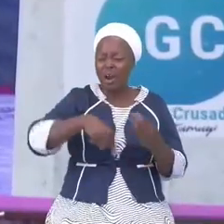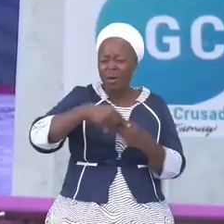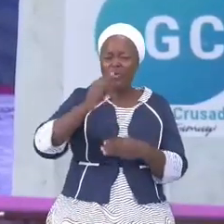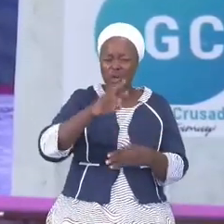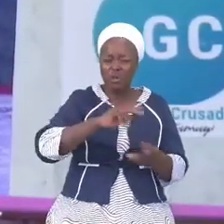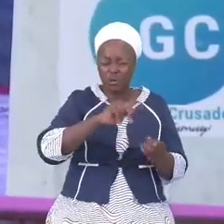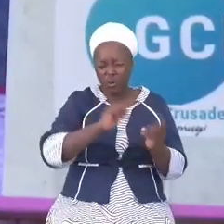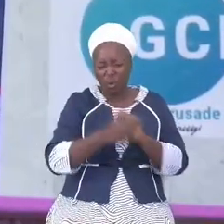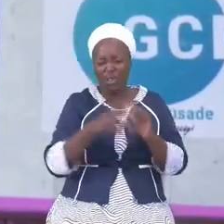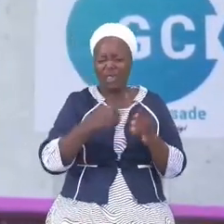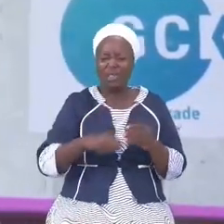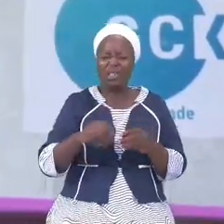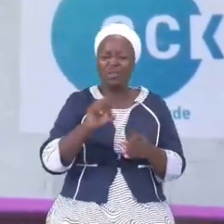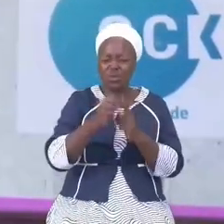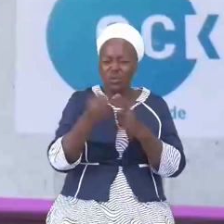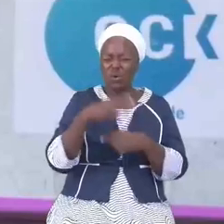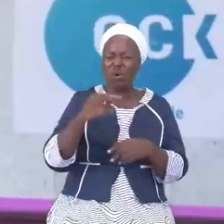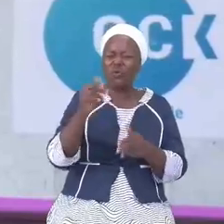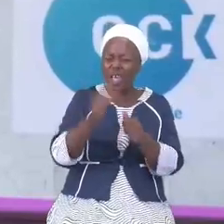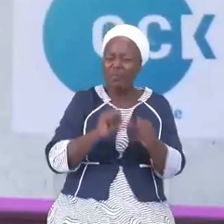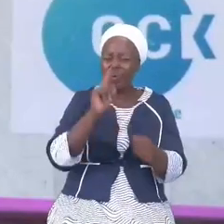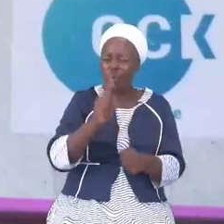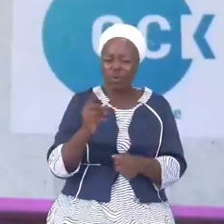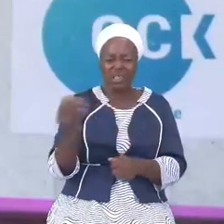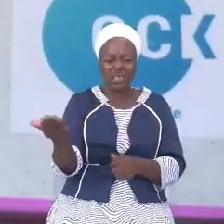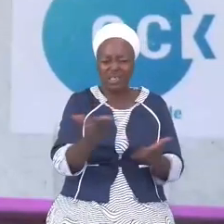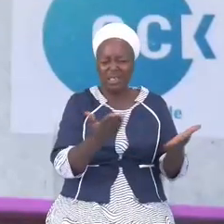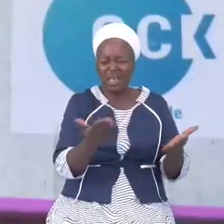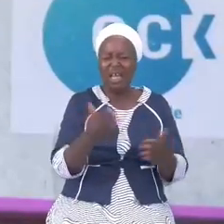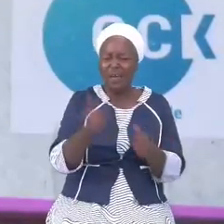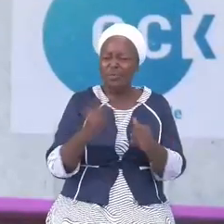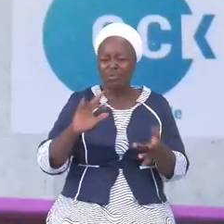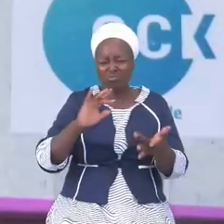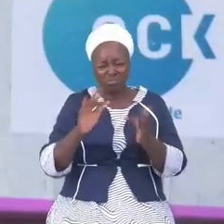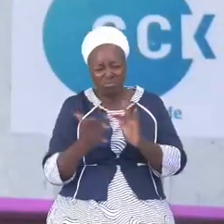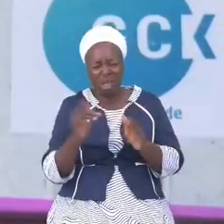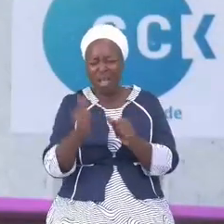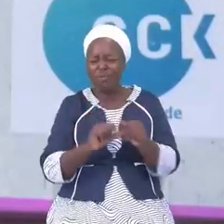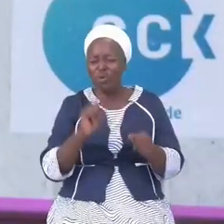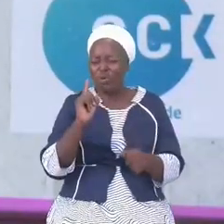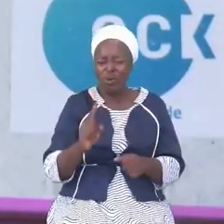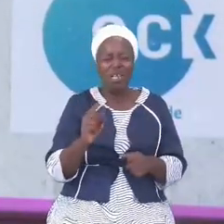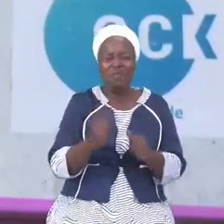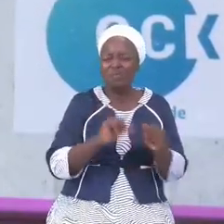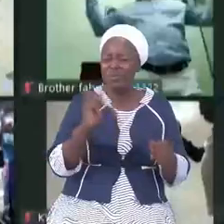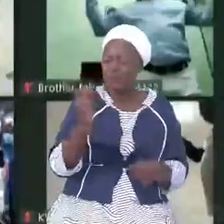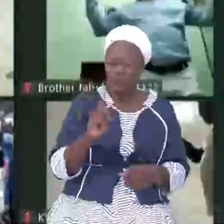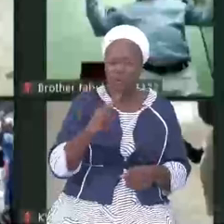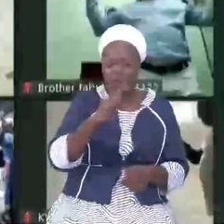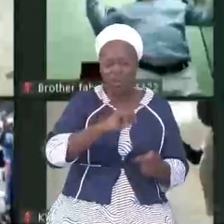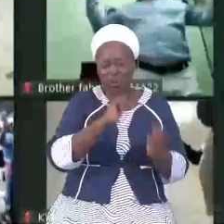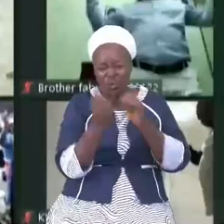situation de tout un chacun ici. Tous ceux qui sont en ligne, tous ceux qui sont partout, tu vas